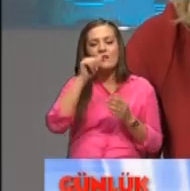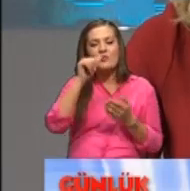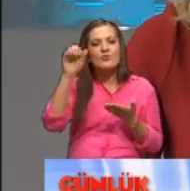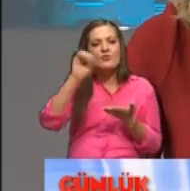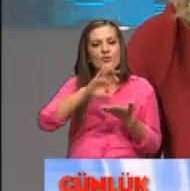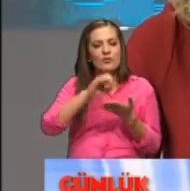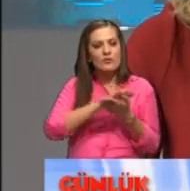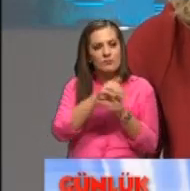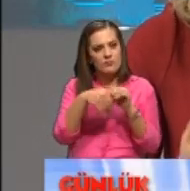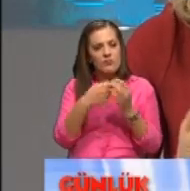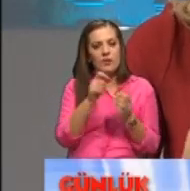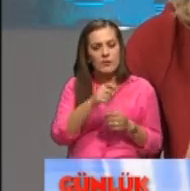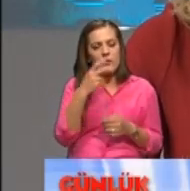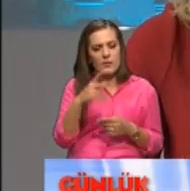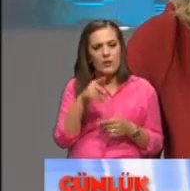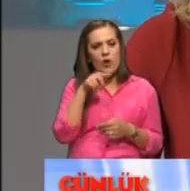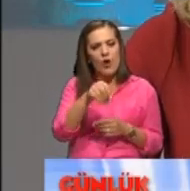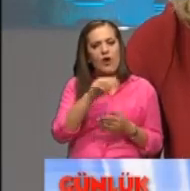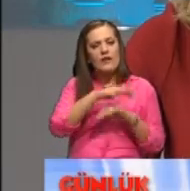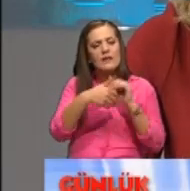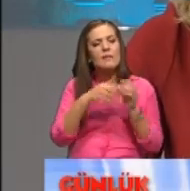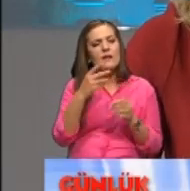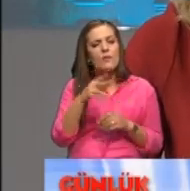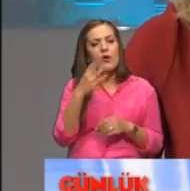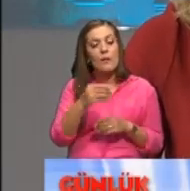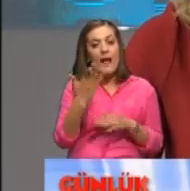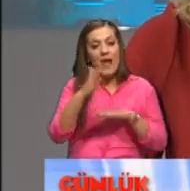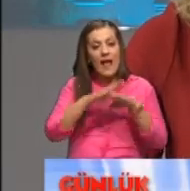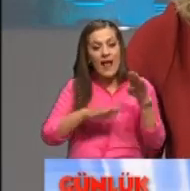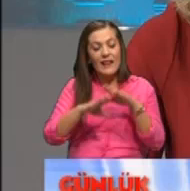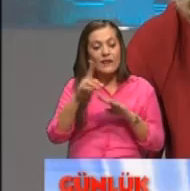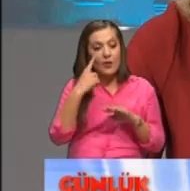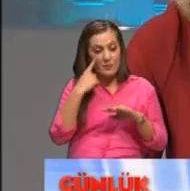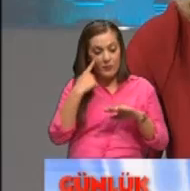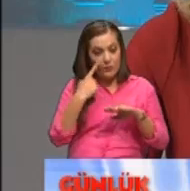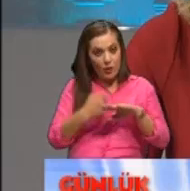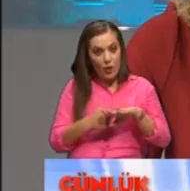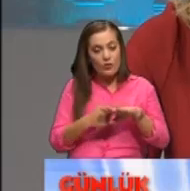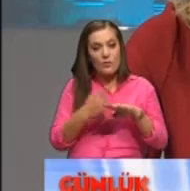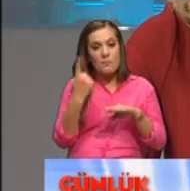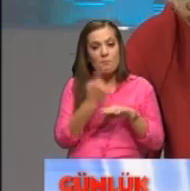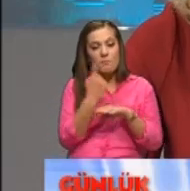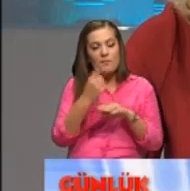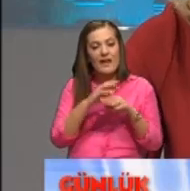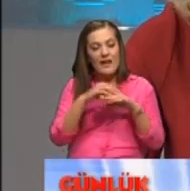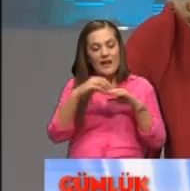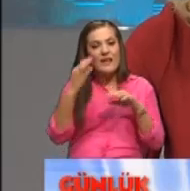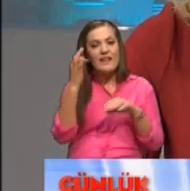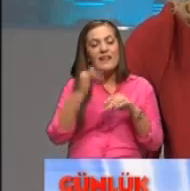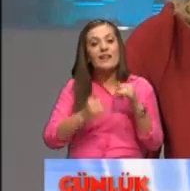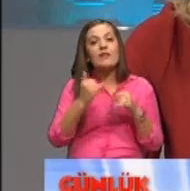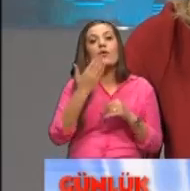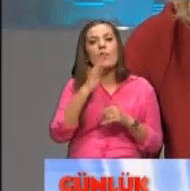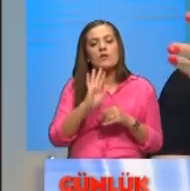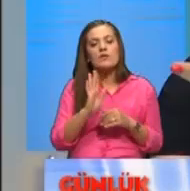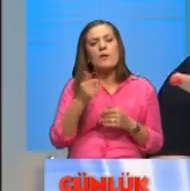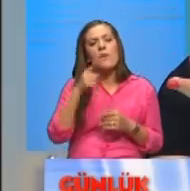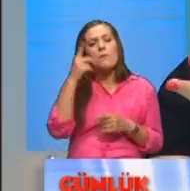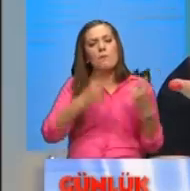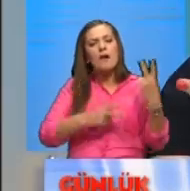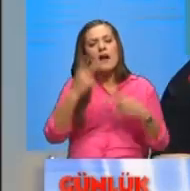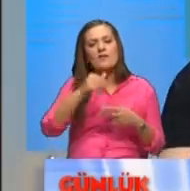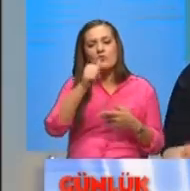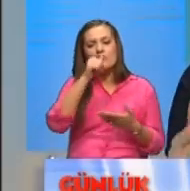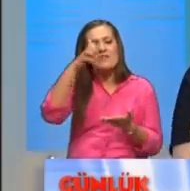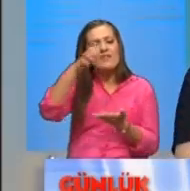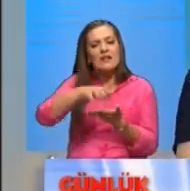var. Onlar kullanılabilir. O da yıkama yerine geçiyor. Ama ellerde gözle görülür bir bulaş yoksa. Yani diyorlar ya bazı sıvı